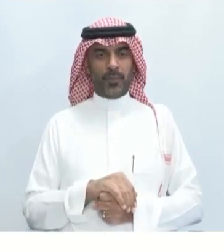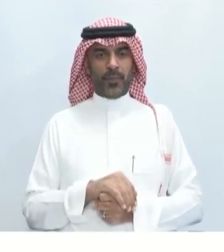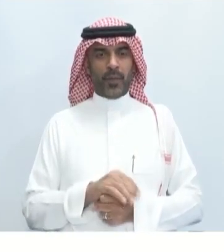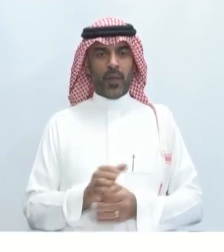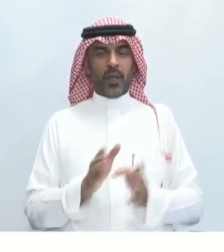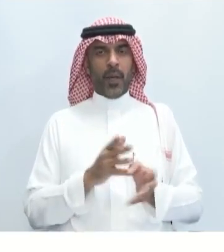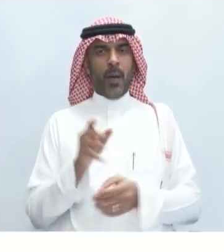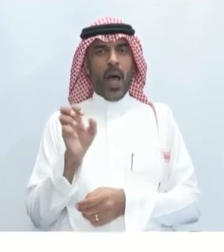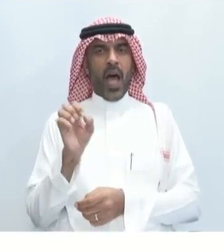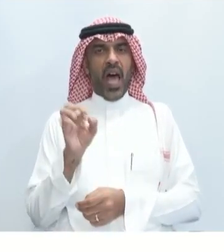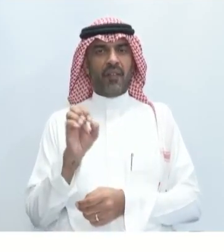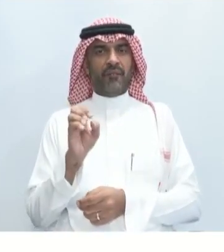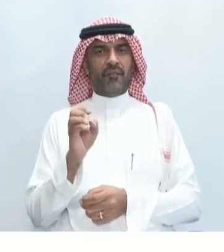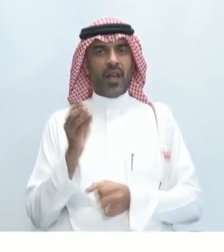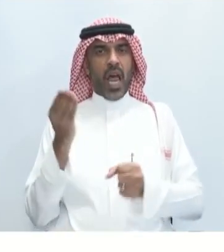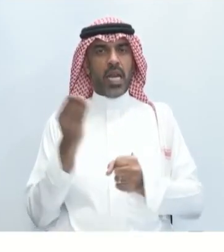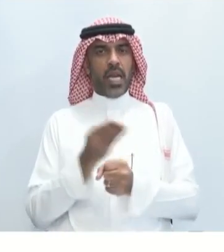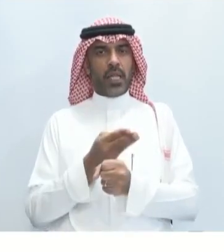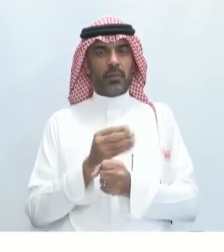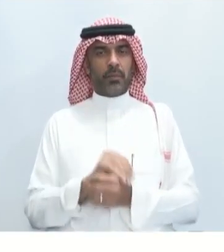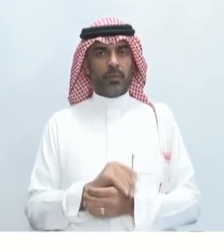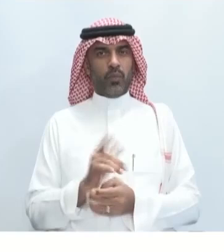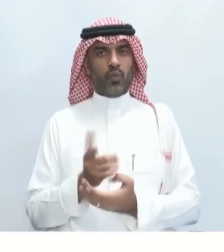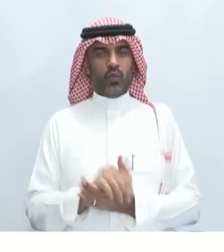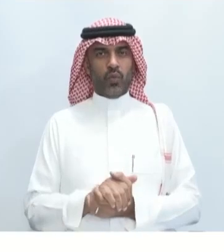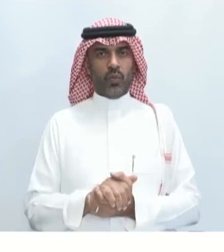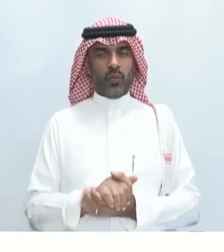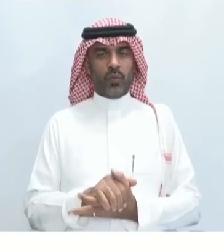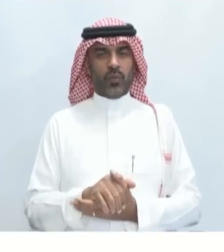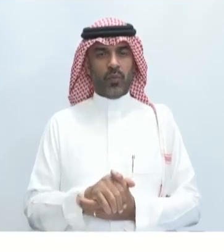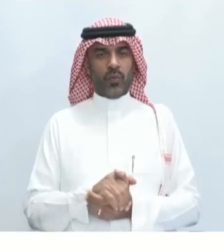ما حرف النصب الذي نصب هذا الفعل